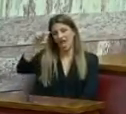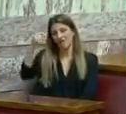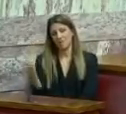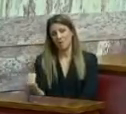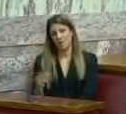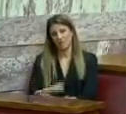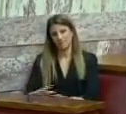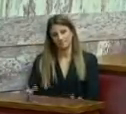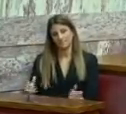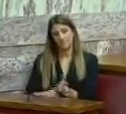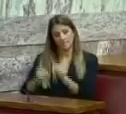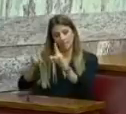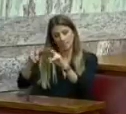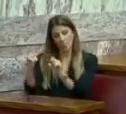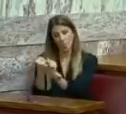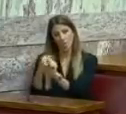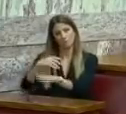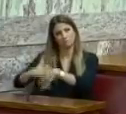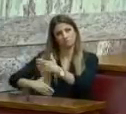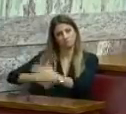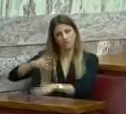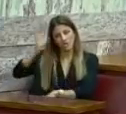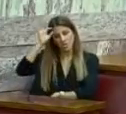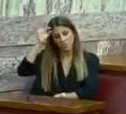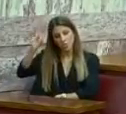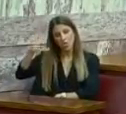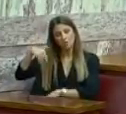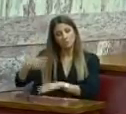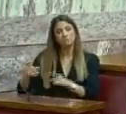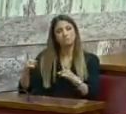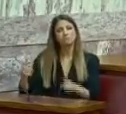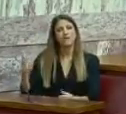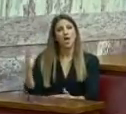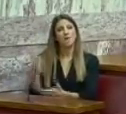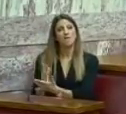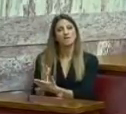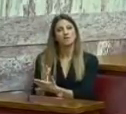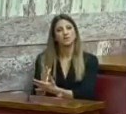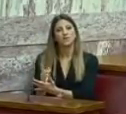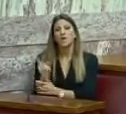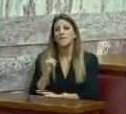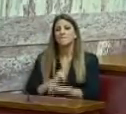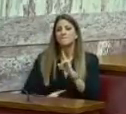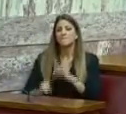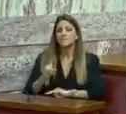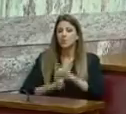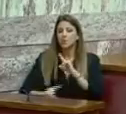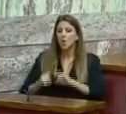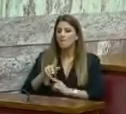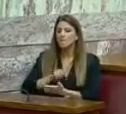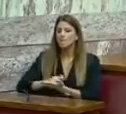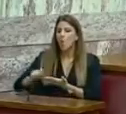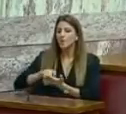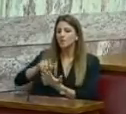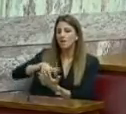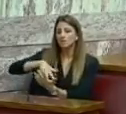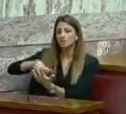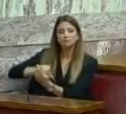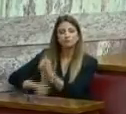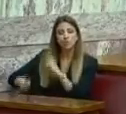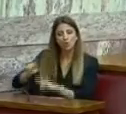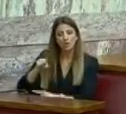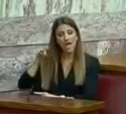όσα χρειάζονταν για να καταλήξει στο τεκμηριωμένο πόρισμα που